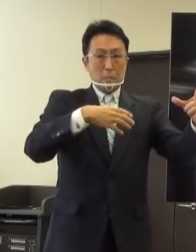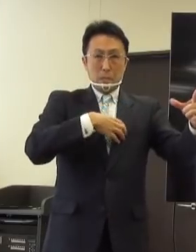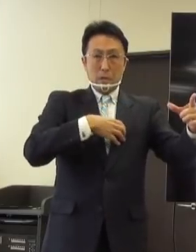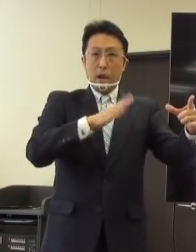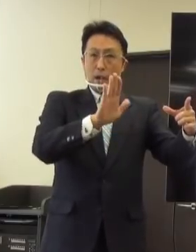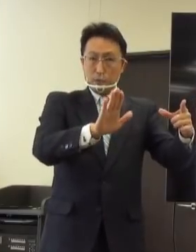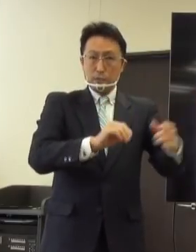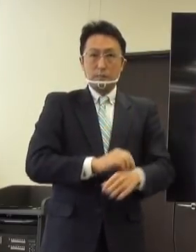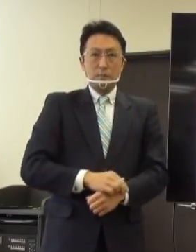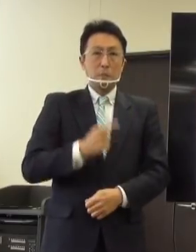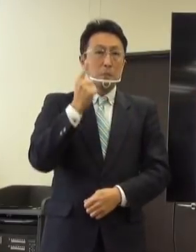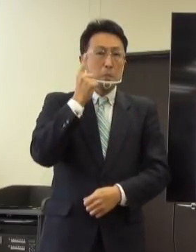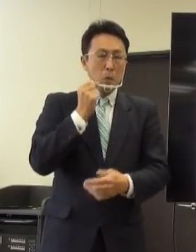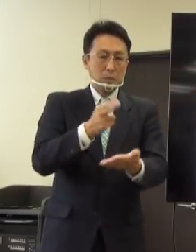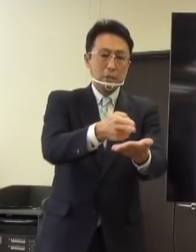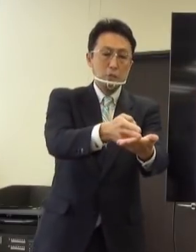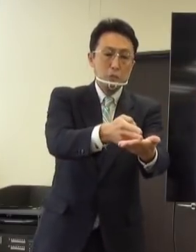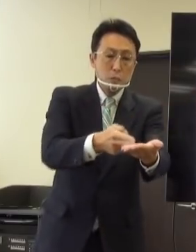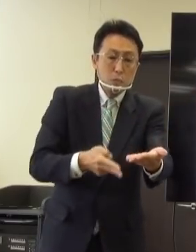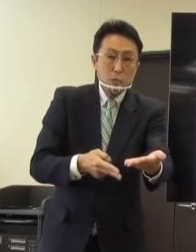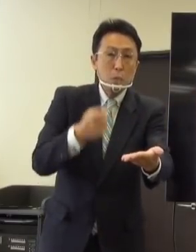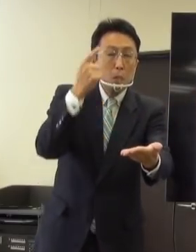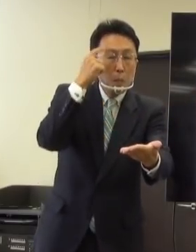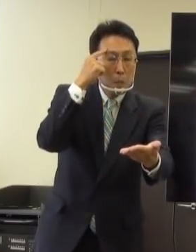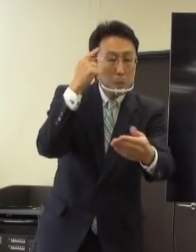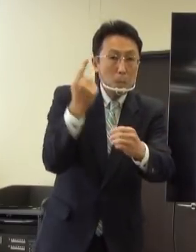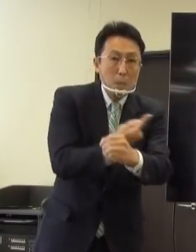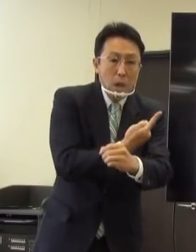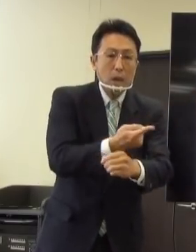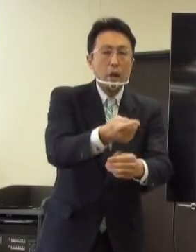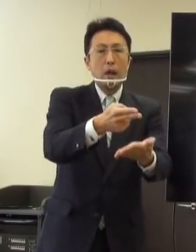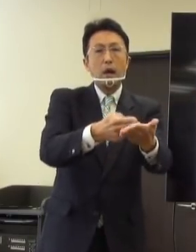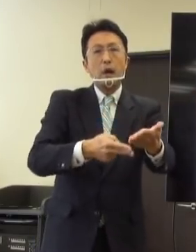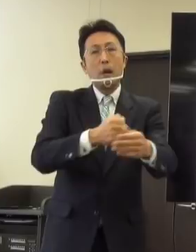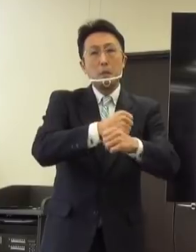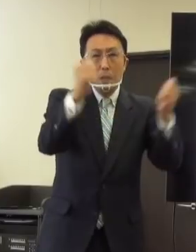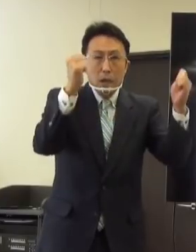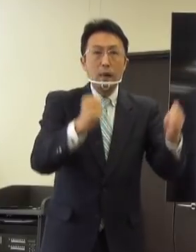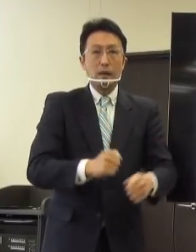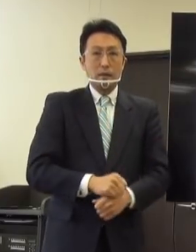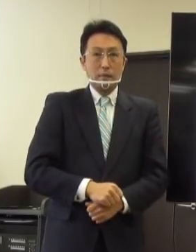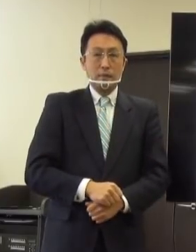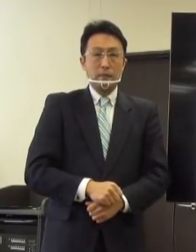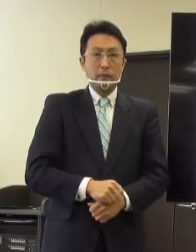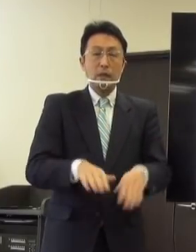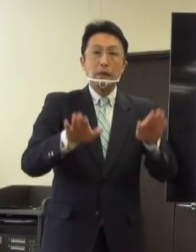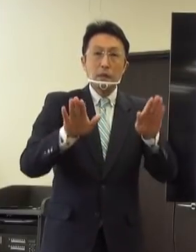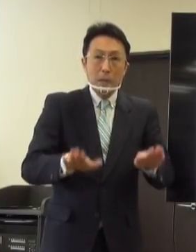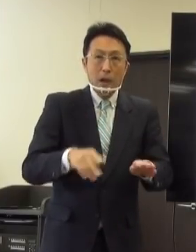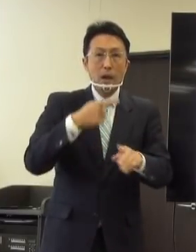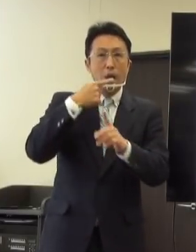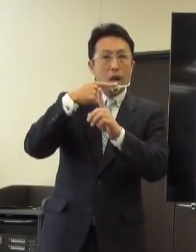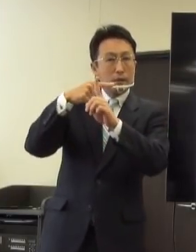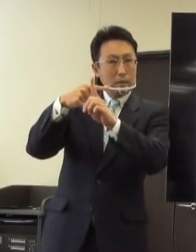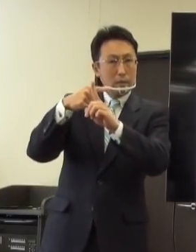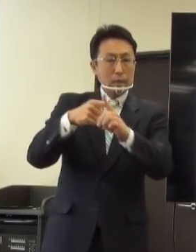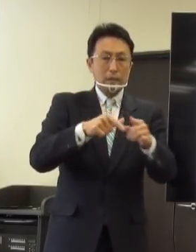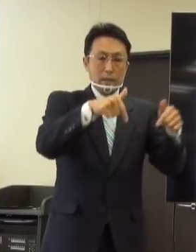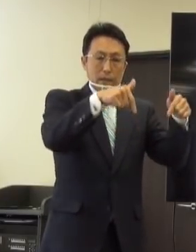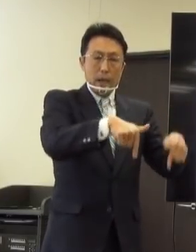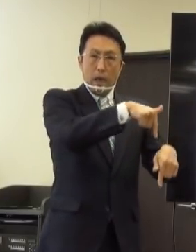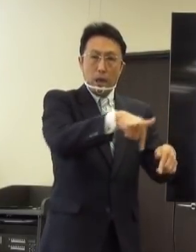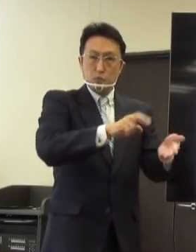ですね、この度の福島西部病院のこの休止によりまして2つの病院が休止となりました